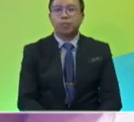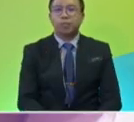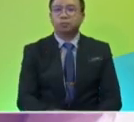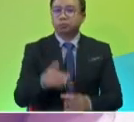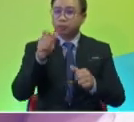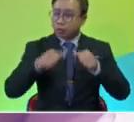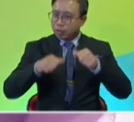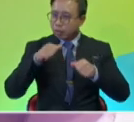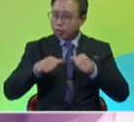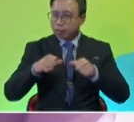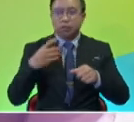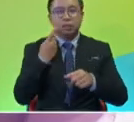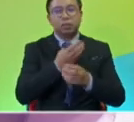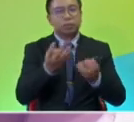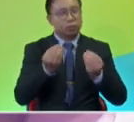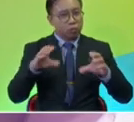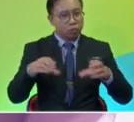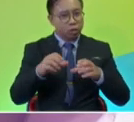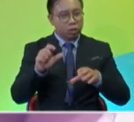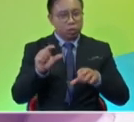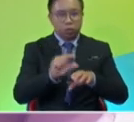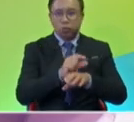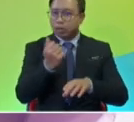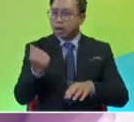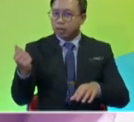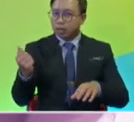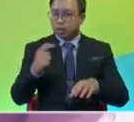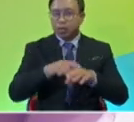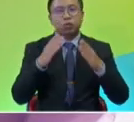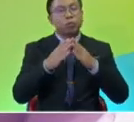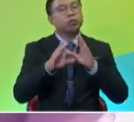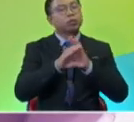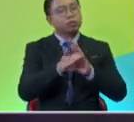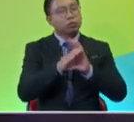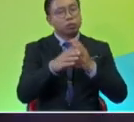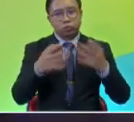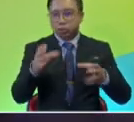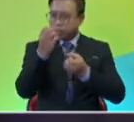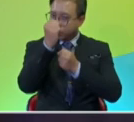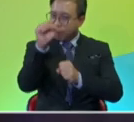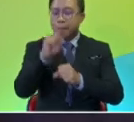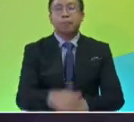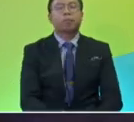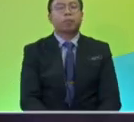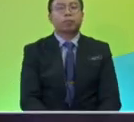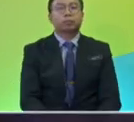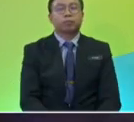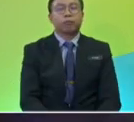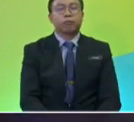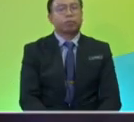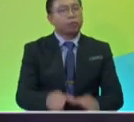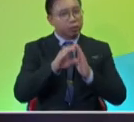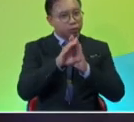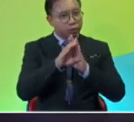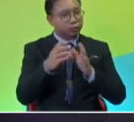kecil kita nak buat gunakan alatan atau bahan yang ada deat rumah contohnya Tak nak buat Oke sebagai contoh